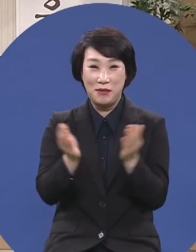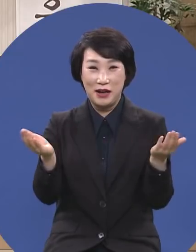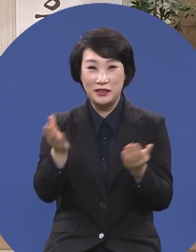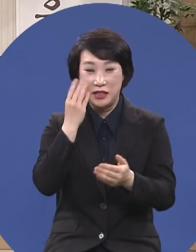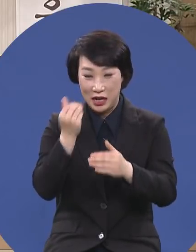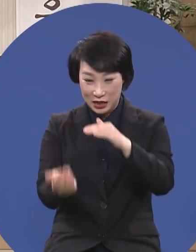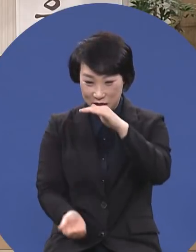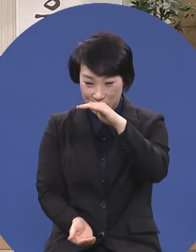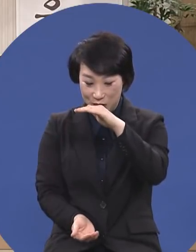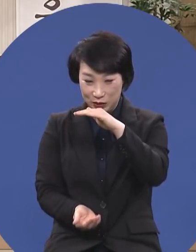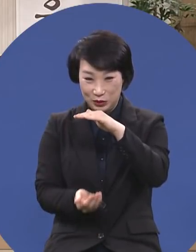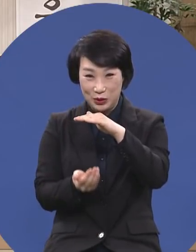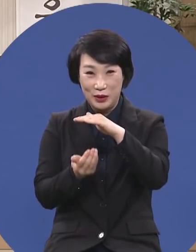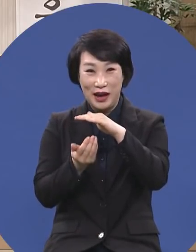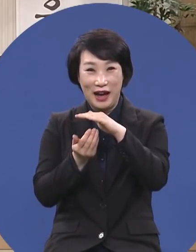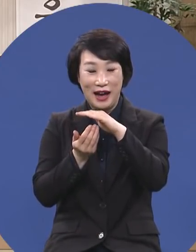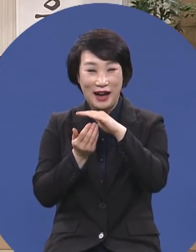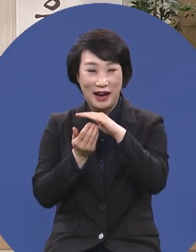만나든지